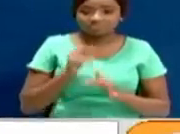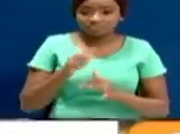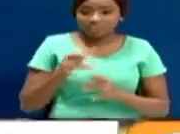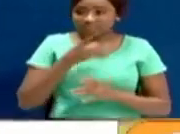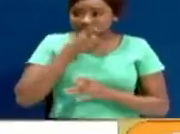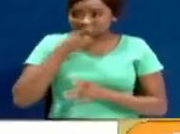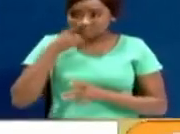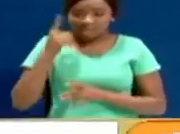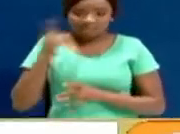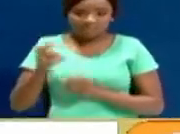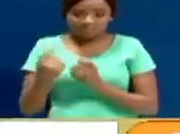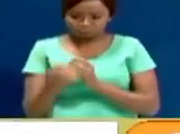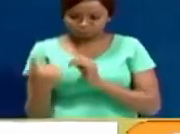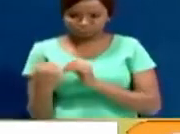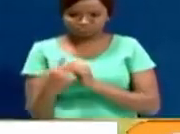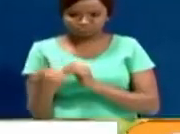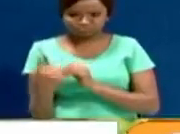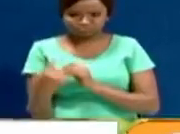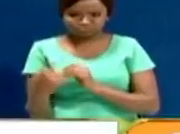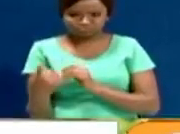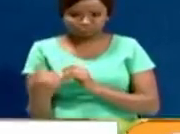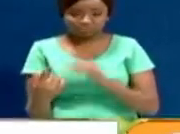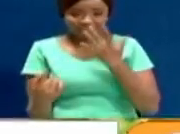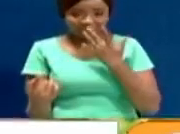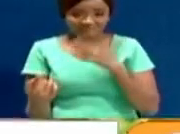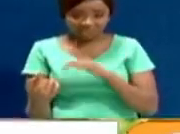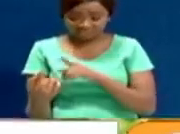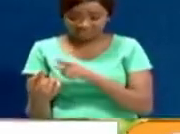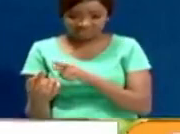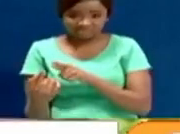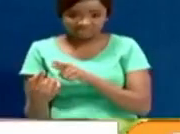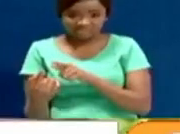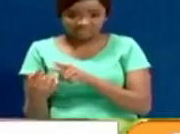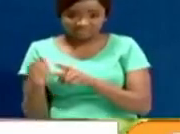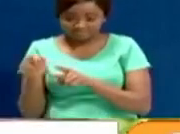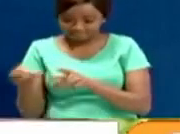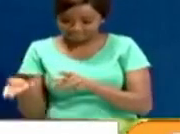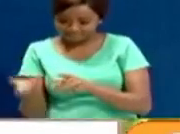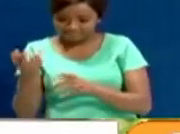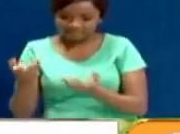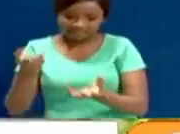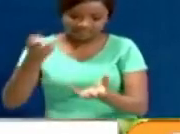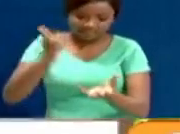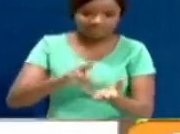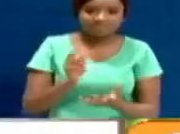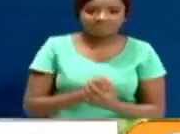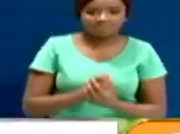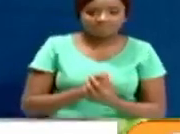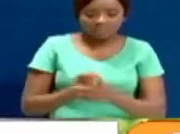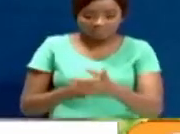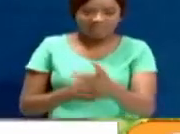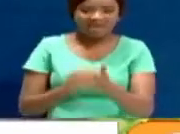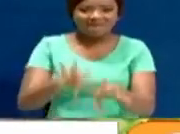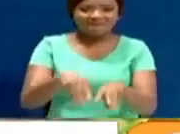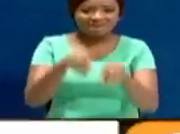hukaushwa kwenye jua na kusagwa. Then we take 10% of that insect product to the millet. Millet